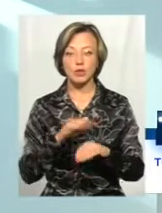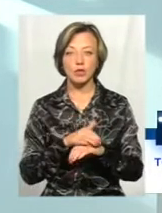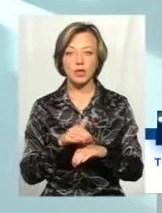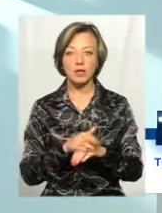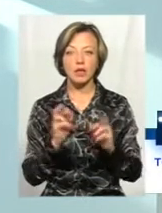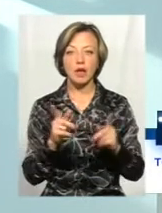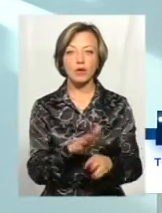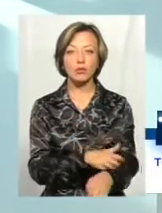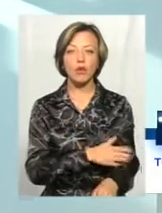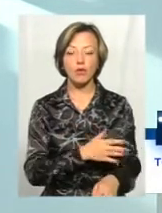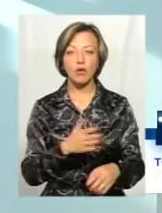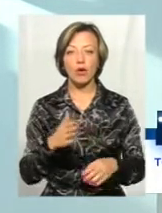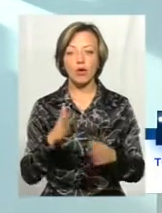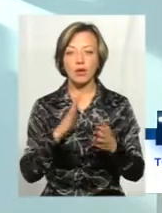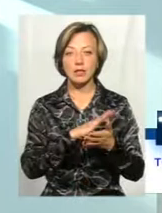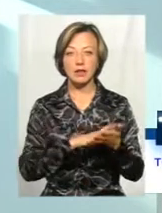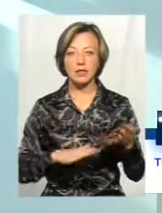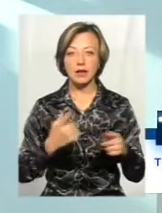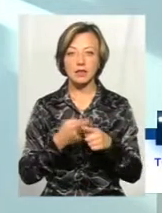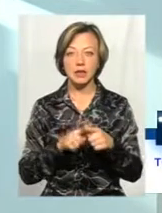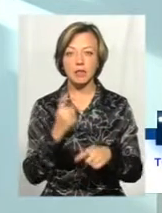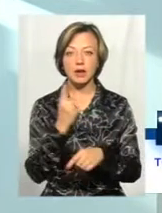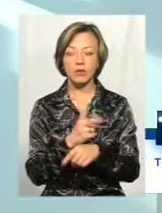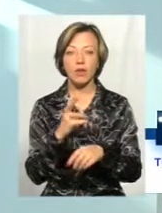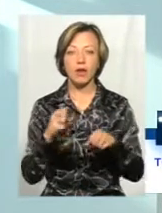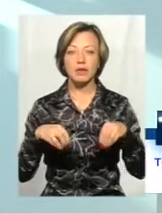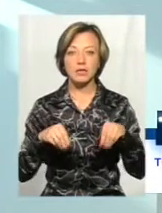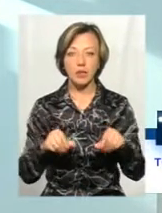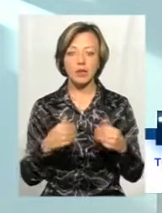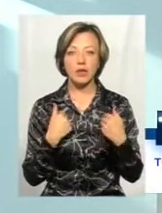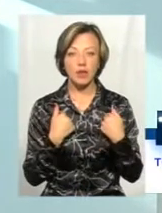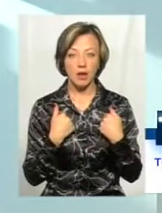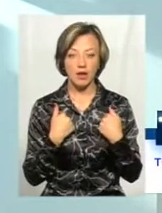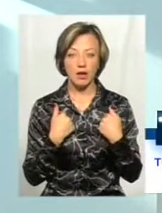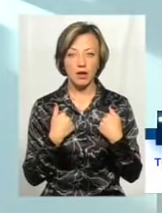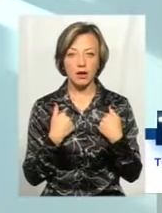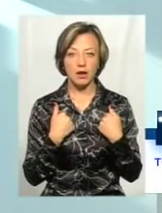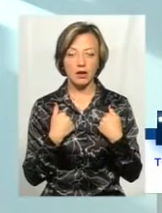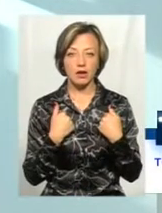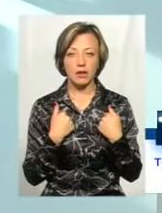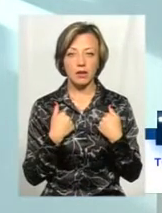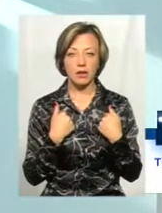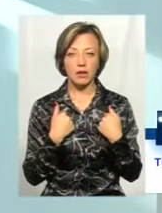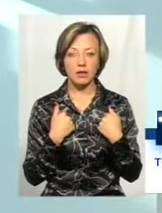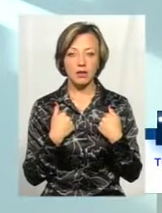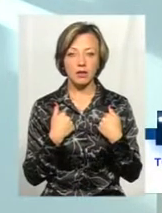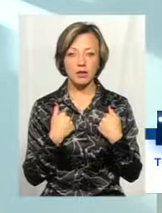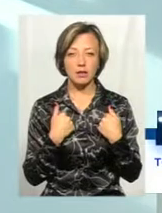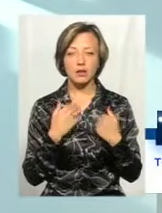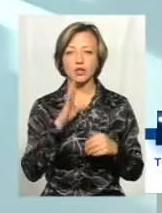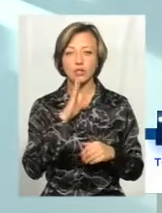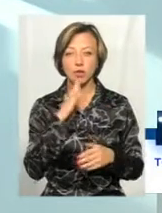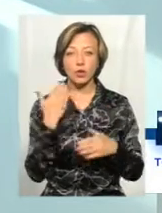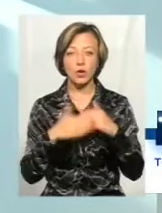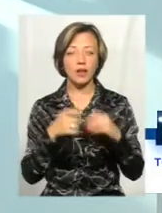як довго триватиме цей мораторій на землю? Зрозумієте, я вже, ну, жінка така в лісі